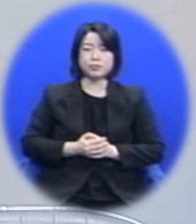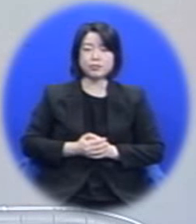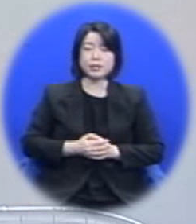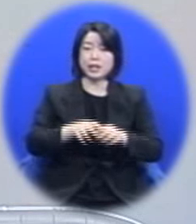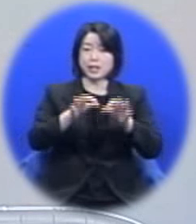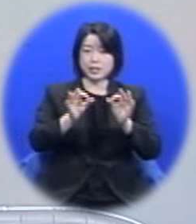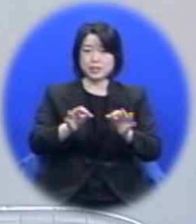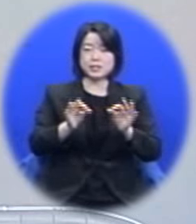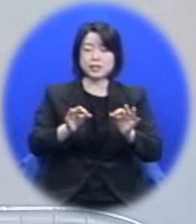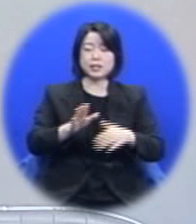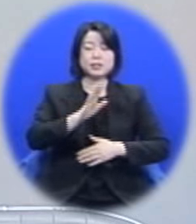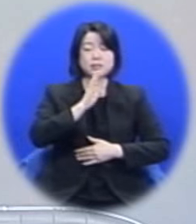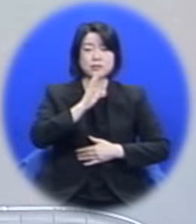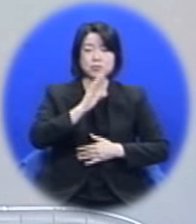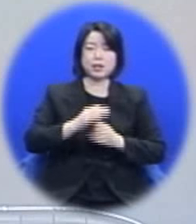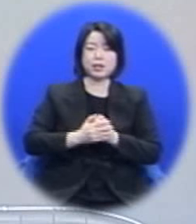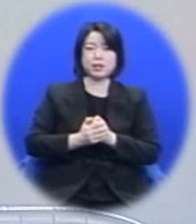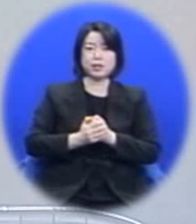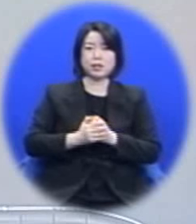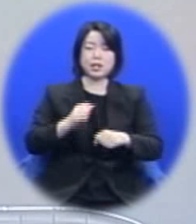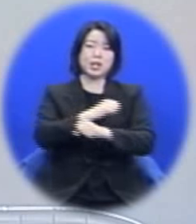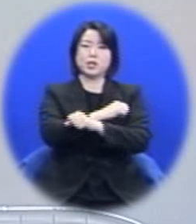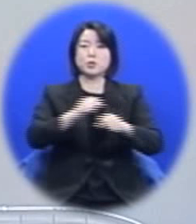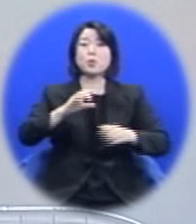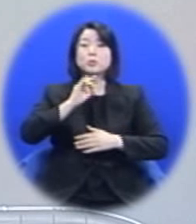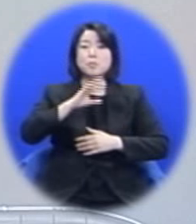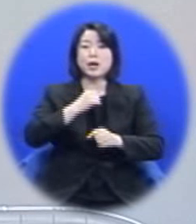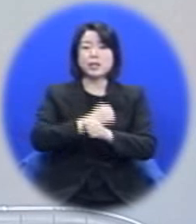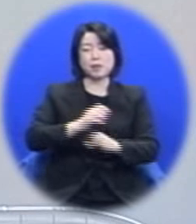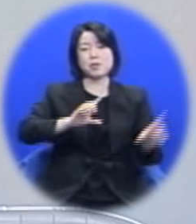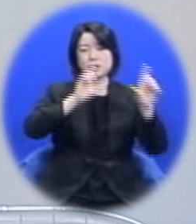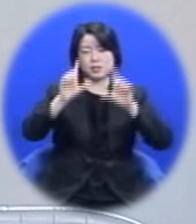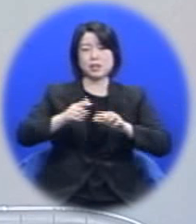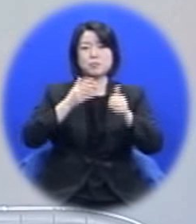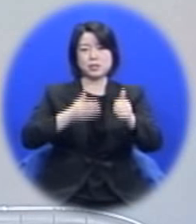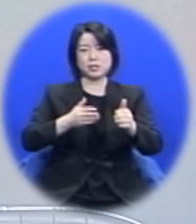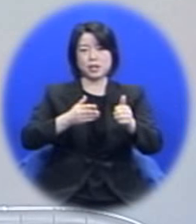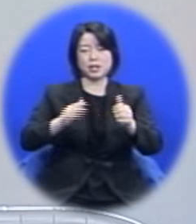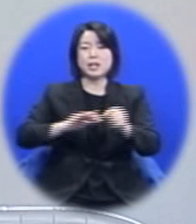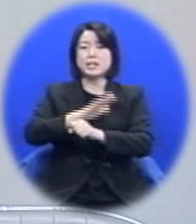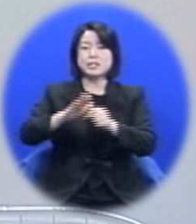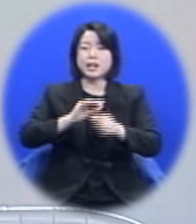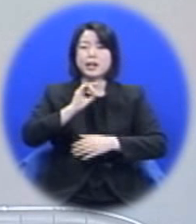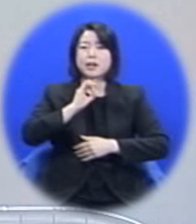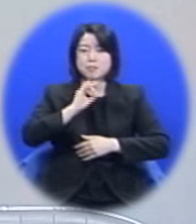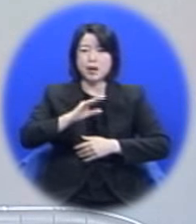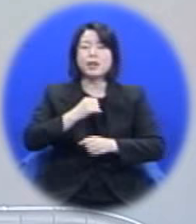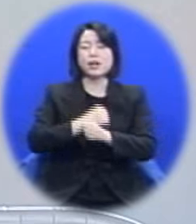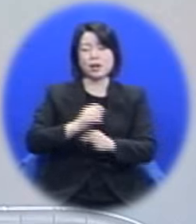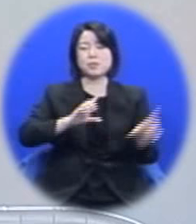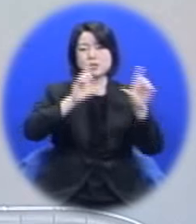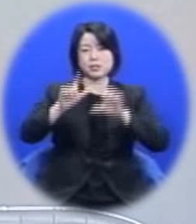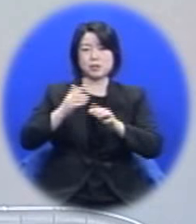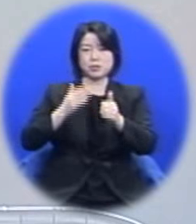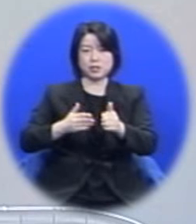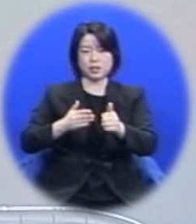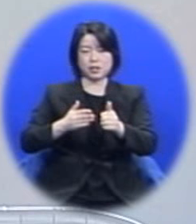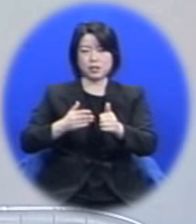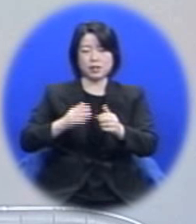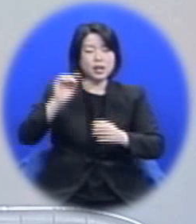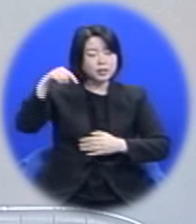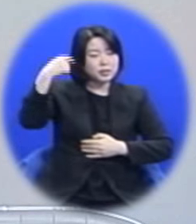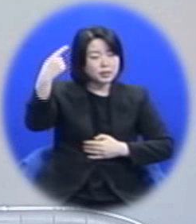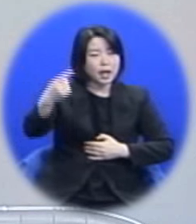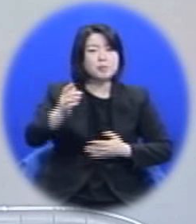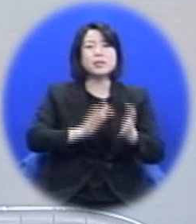이제 정말 용서만 하며 삽시다. 사랑만 하며 삽시다. 그 다음에는 예수님이 하시는